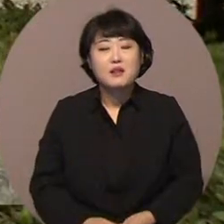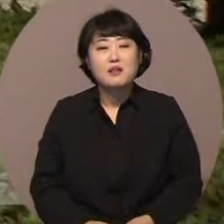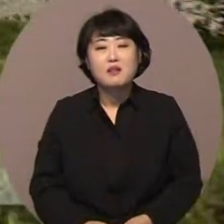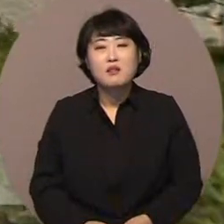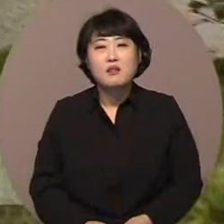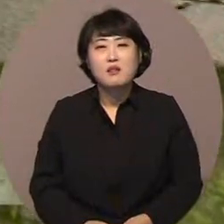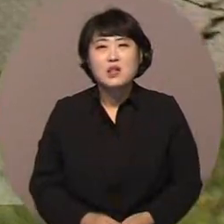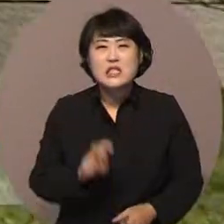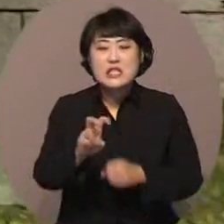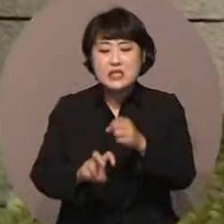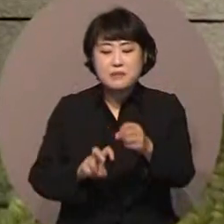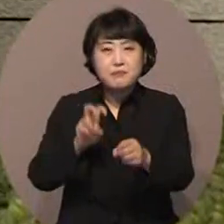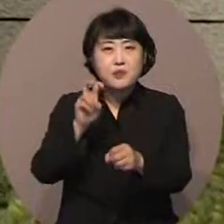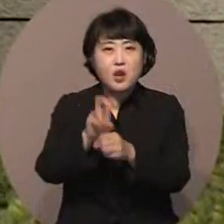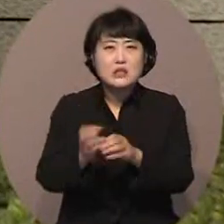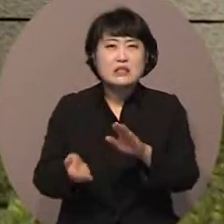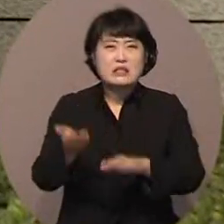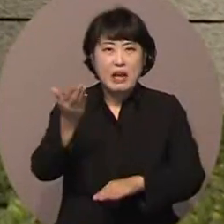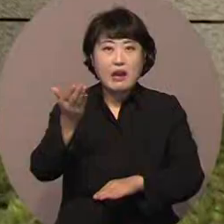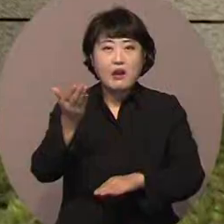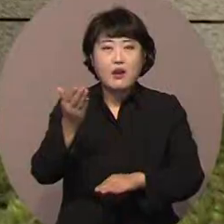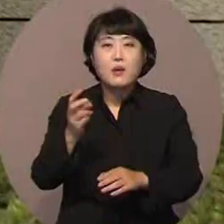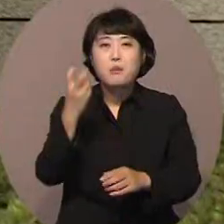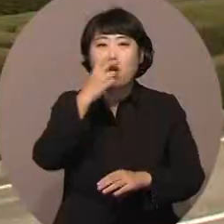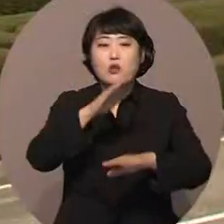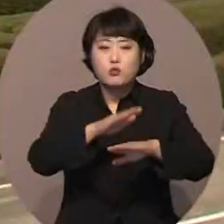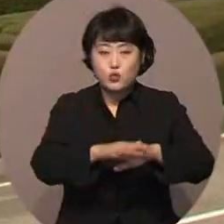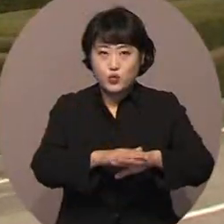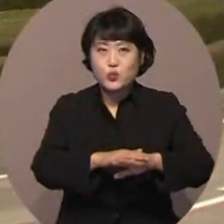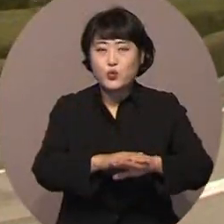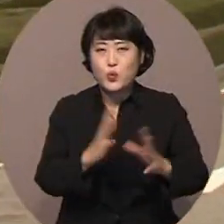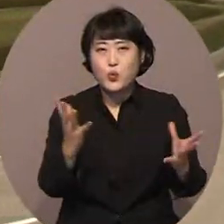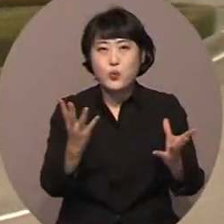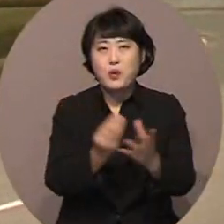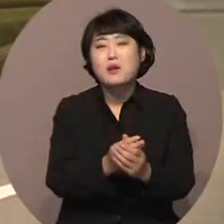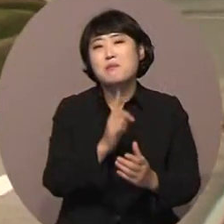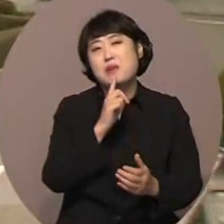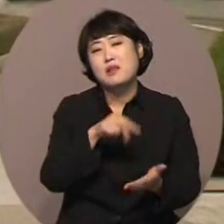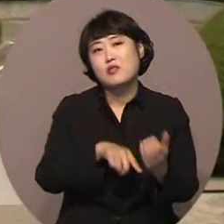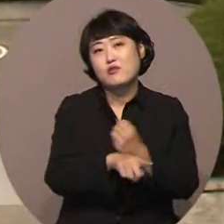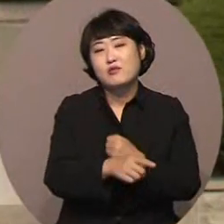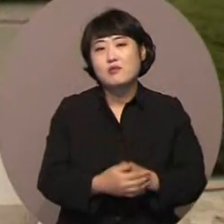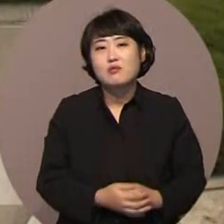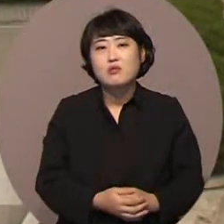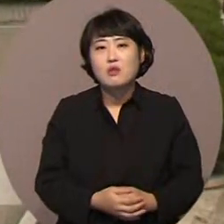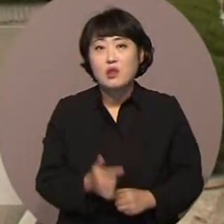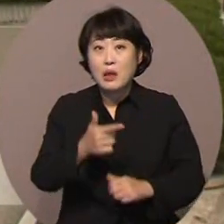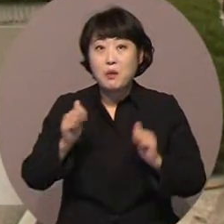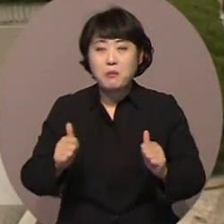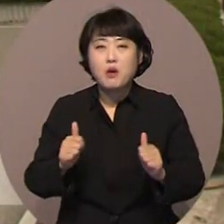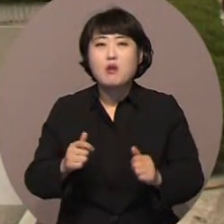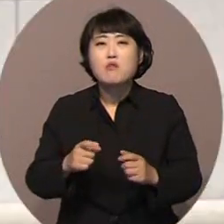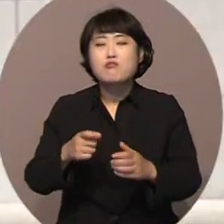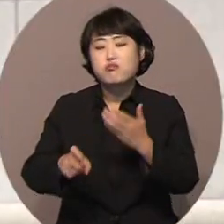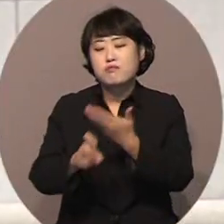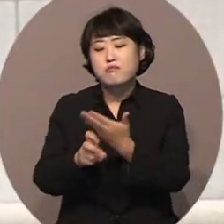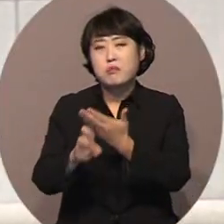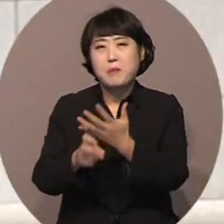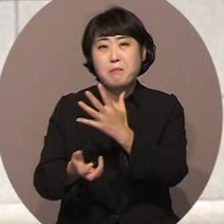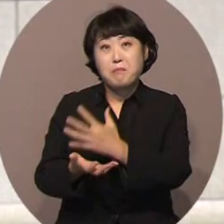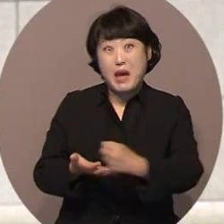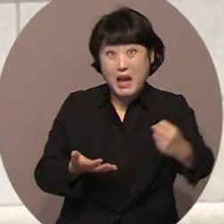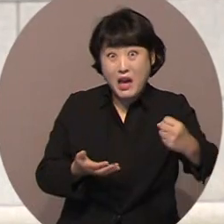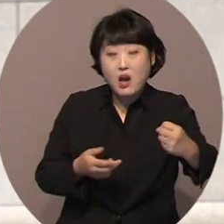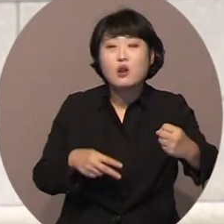소유권이 인정되는 취득시효가 완성됐다는 겁니다. 대법원은 또 불법적으로 약탈해간 문화유산이라도 이런